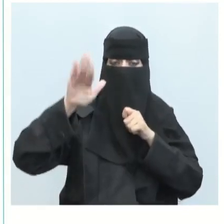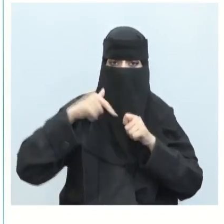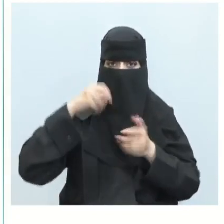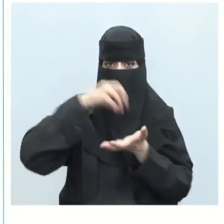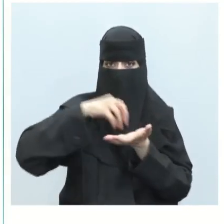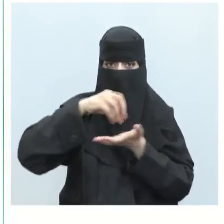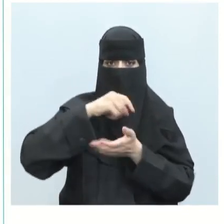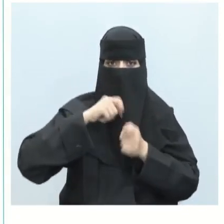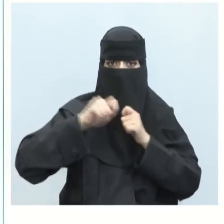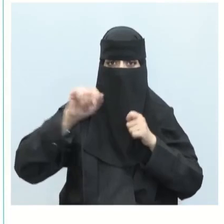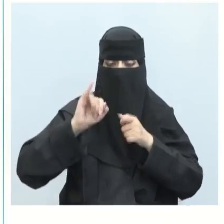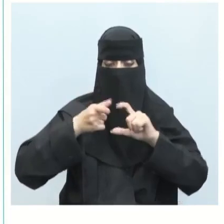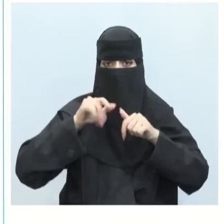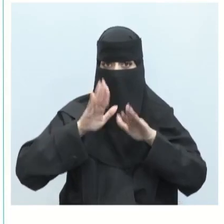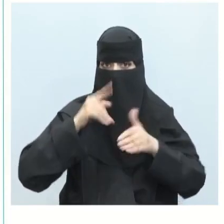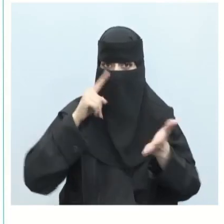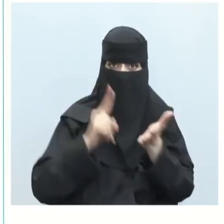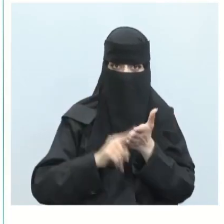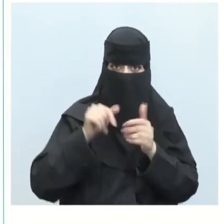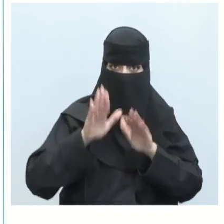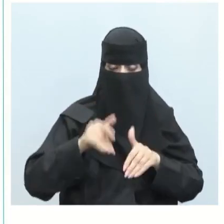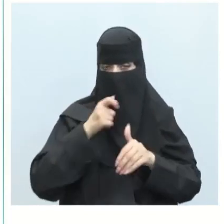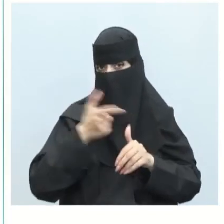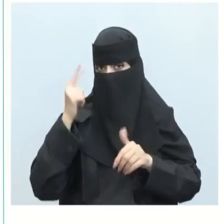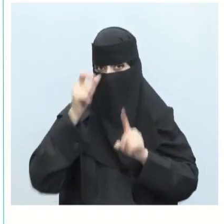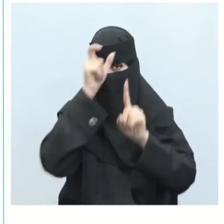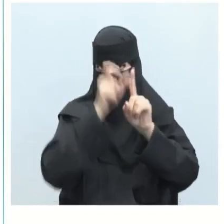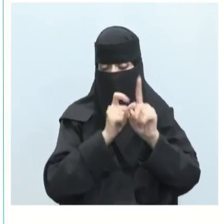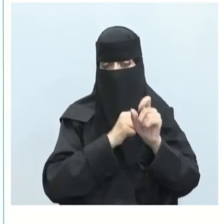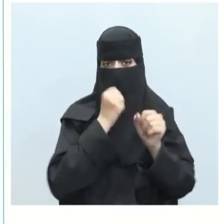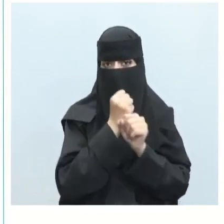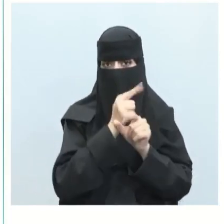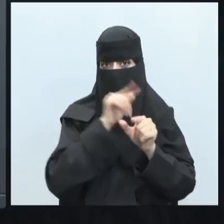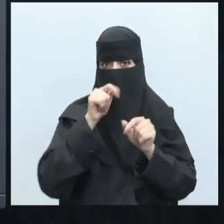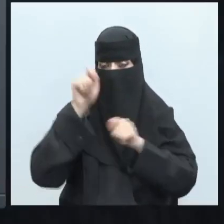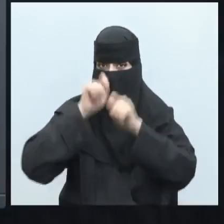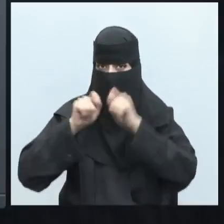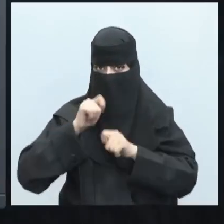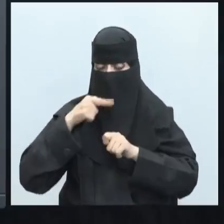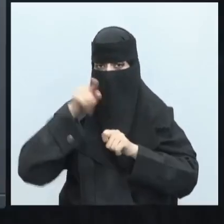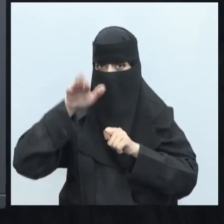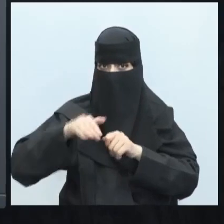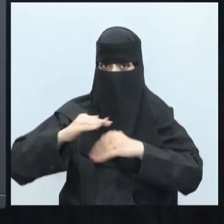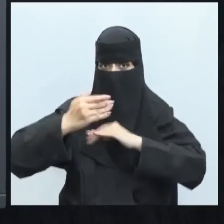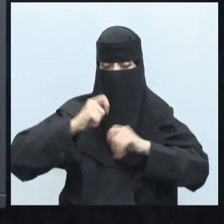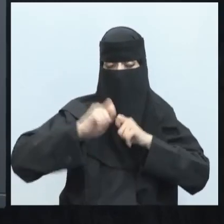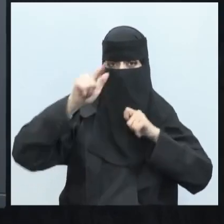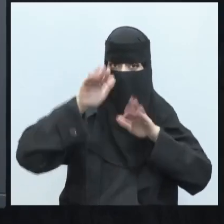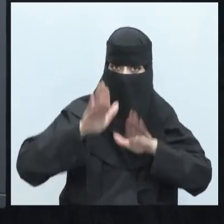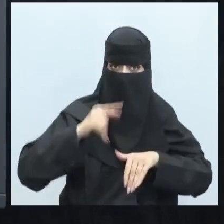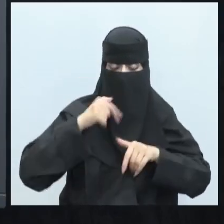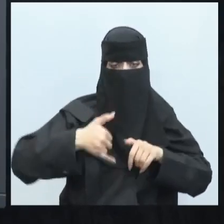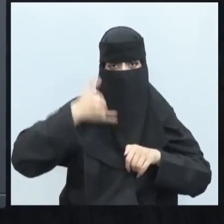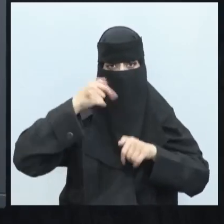مقرات المؤسسات لذا لابد اذا كان الموظف او المستخدم سيقوم باستخدام هذه الاجهزه عن بعد لابد من